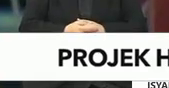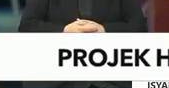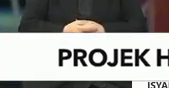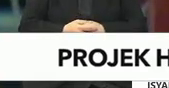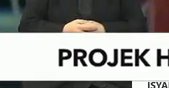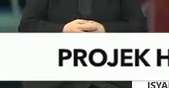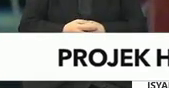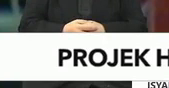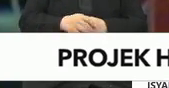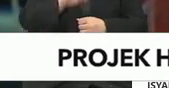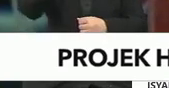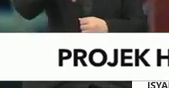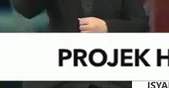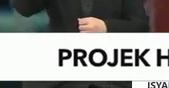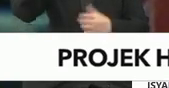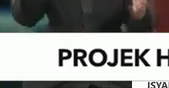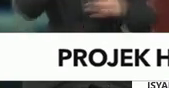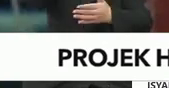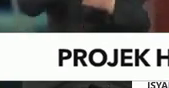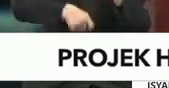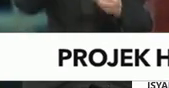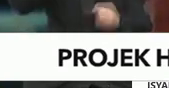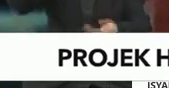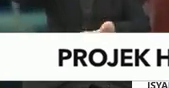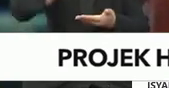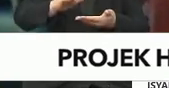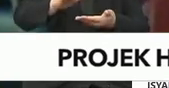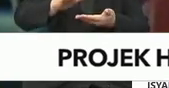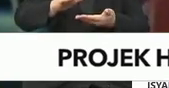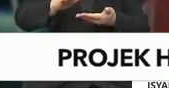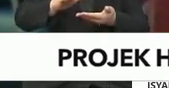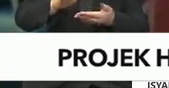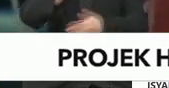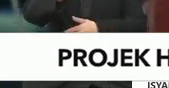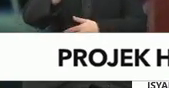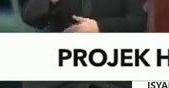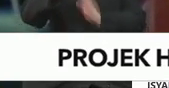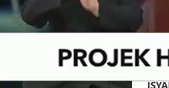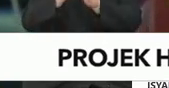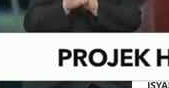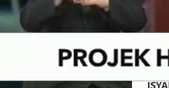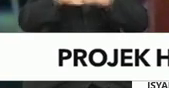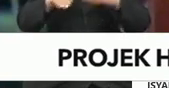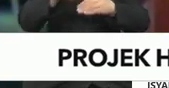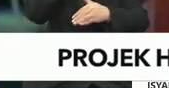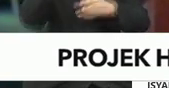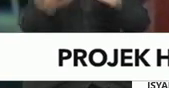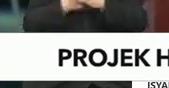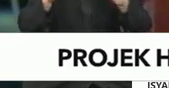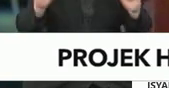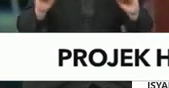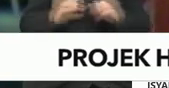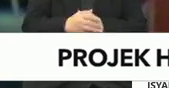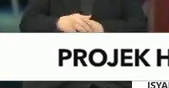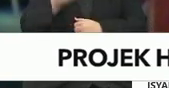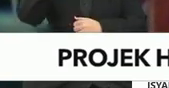odiljon bertanya yang sama D'Cost Project boleh dikurangkan kepada rm50 Bireun tidak Berbangkit